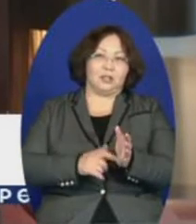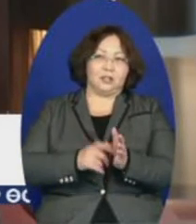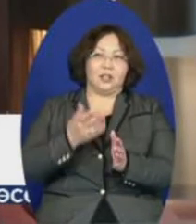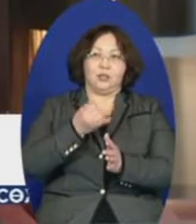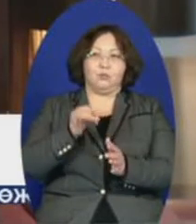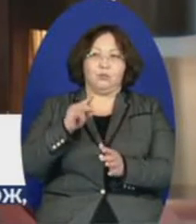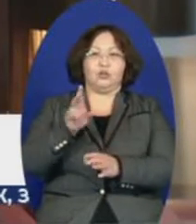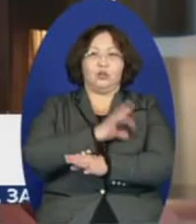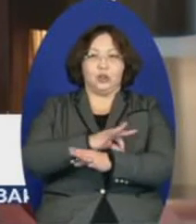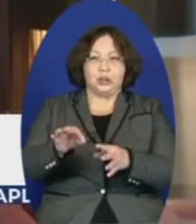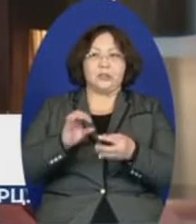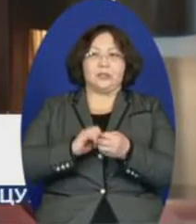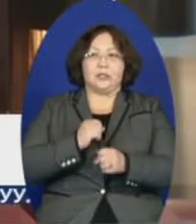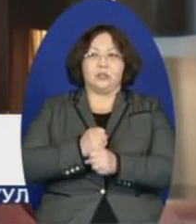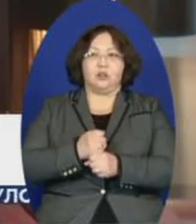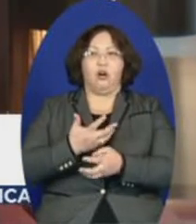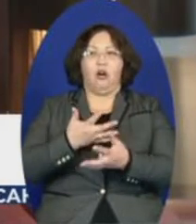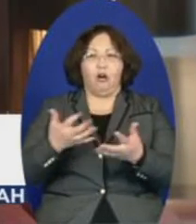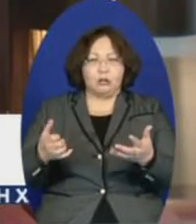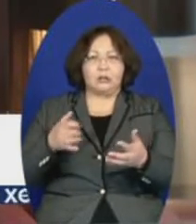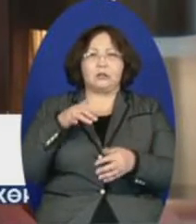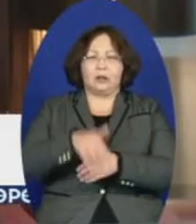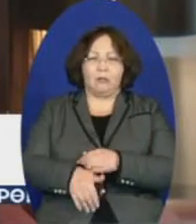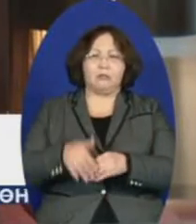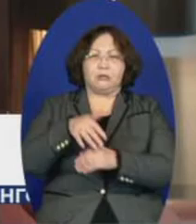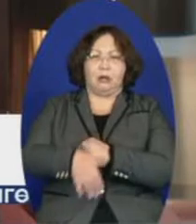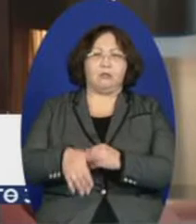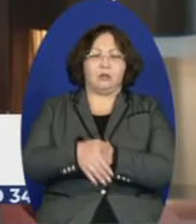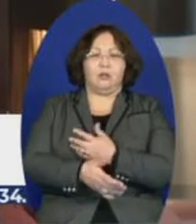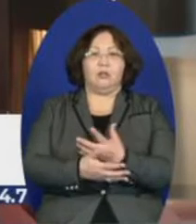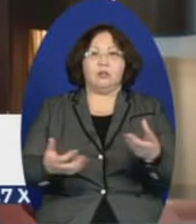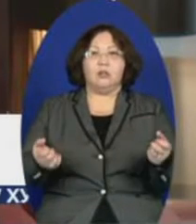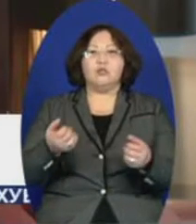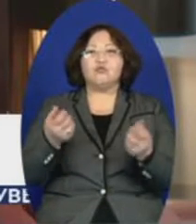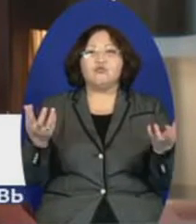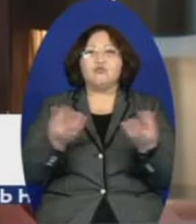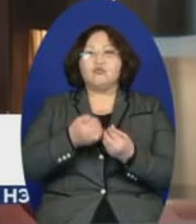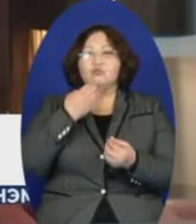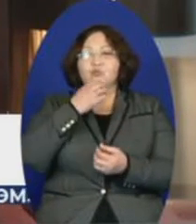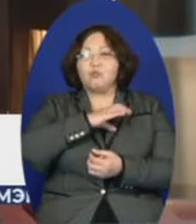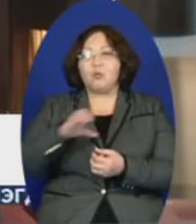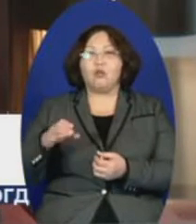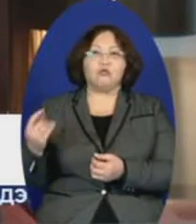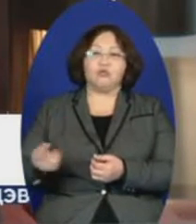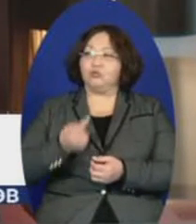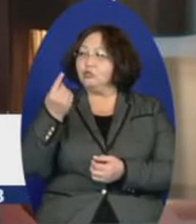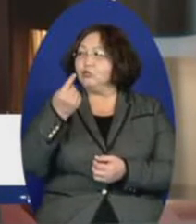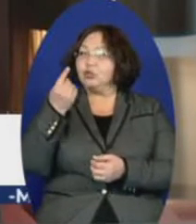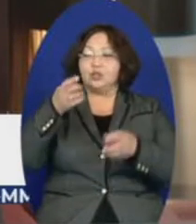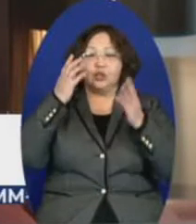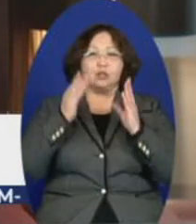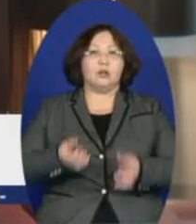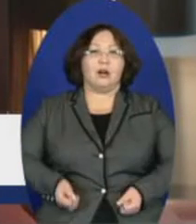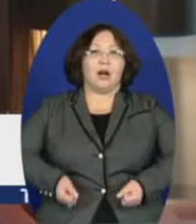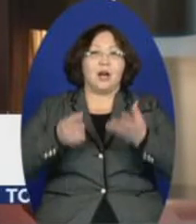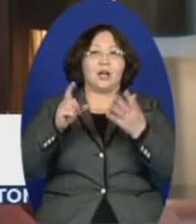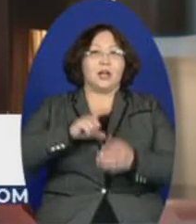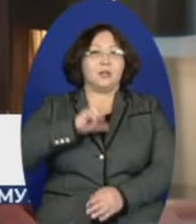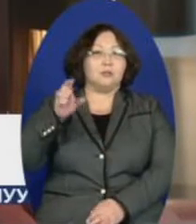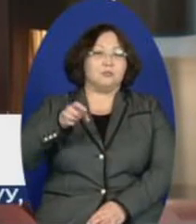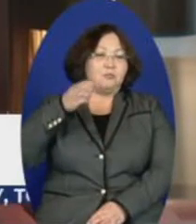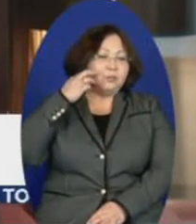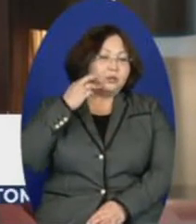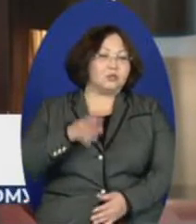олон шатамжлагтай ийм нэгдүгээрт болж байна. Хоёрдугаар хитгэн байгууллагад дээр маш өндөр хэмжээний шийдвэр гарах эрх мэдэл төвлөрж